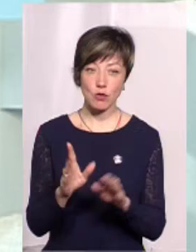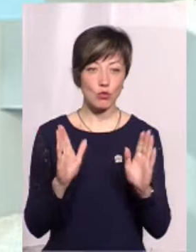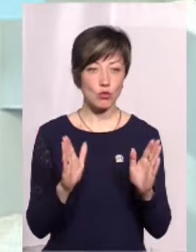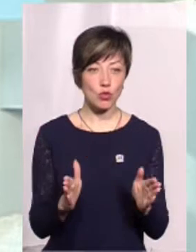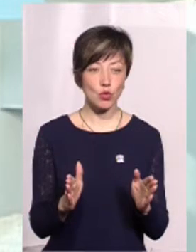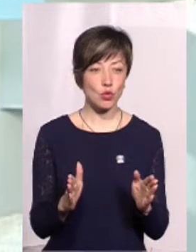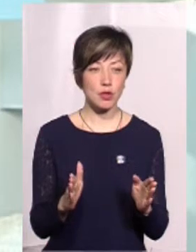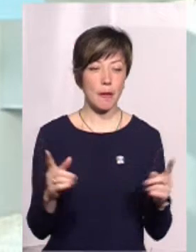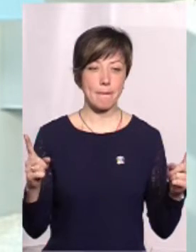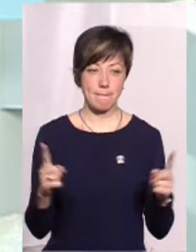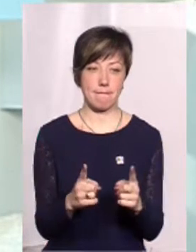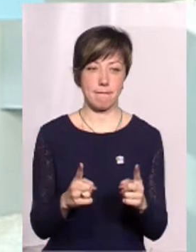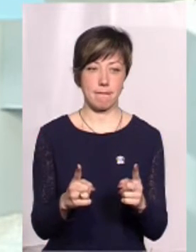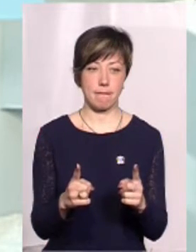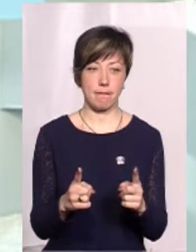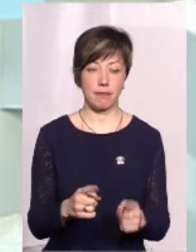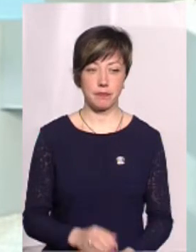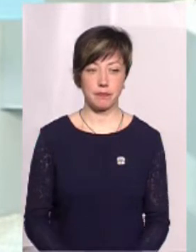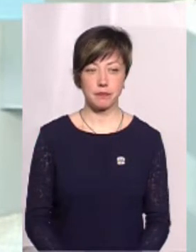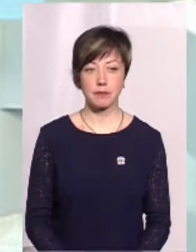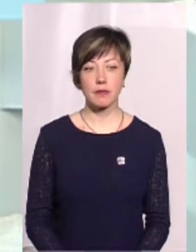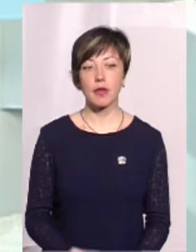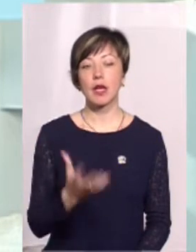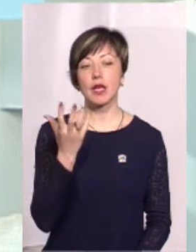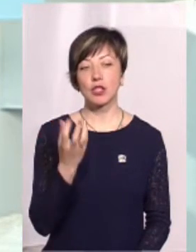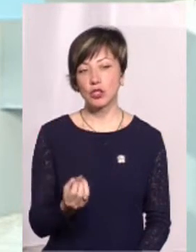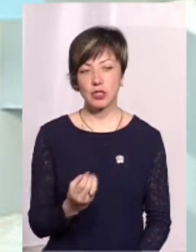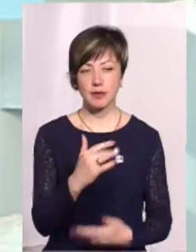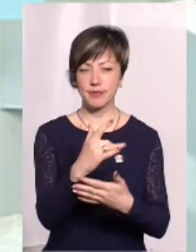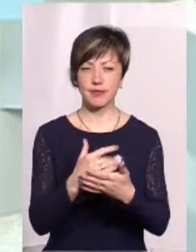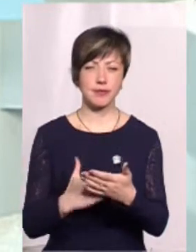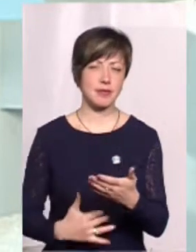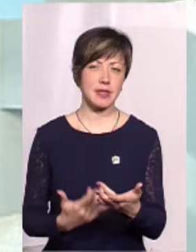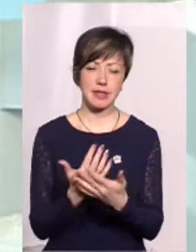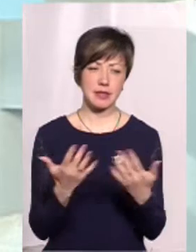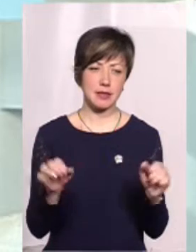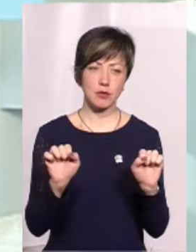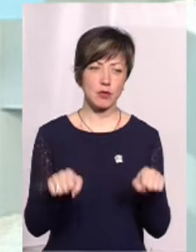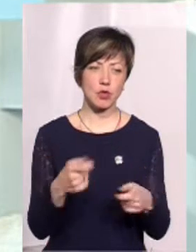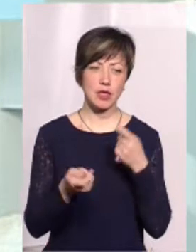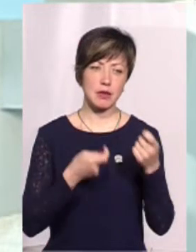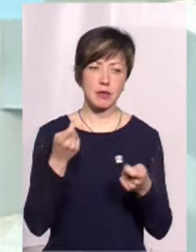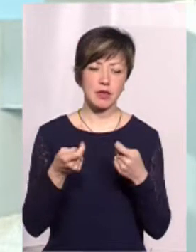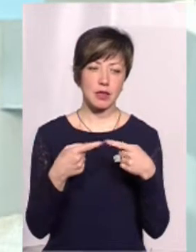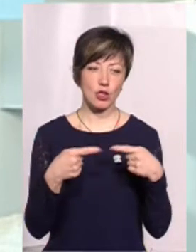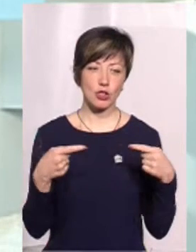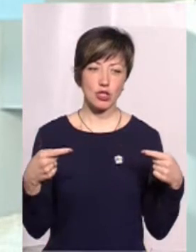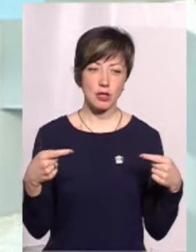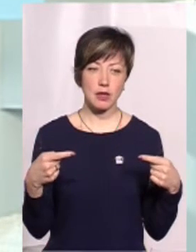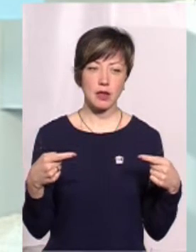будуть суттєво меншими. І ще цілу купу різних можна таких дрібних нібито